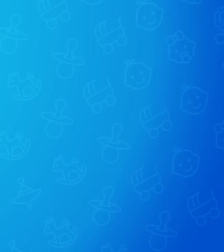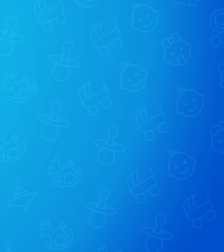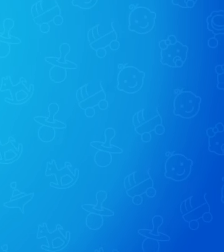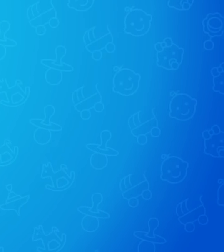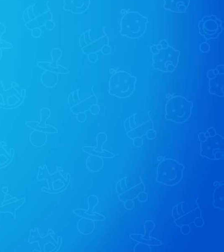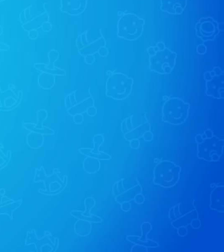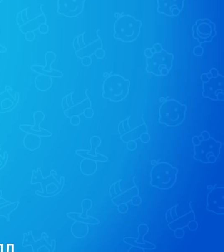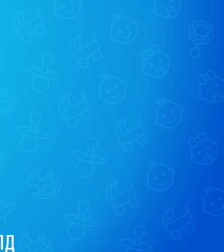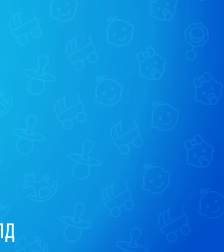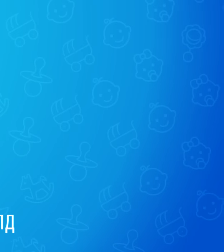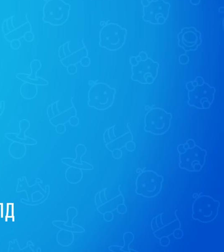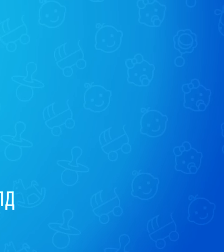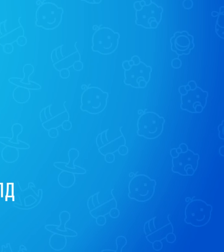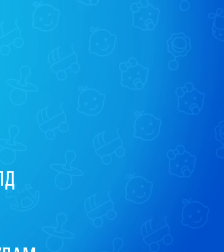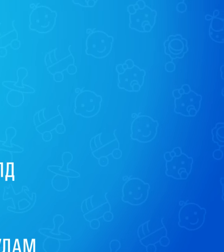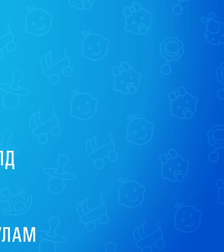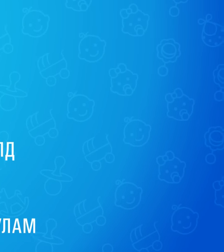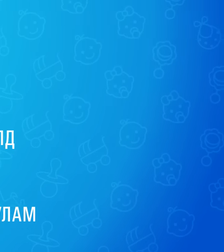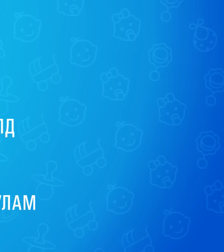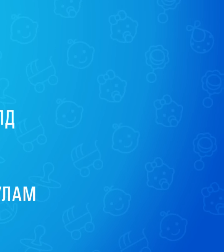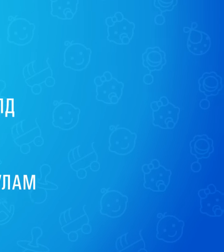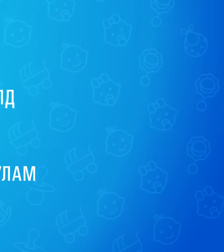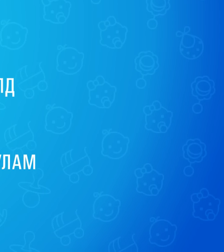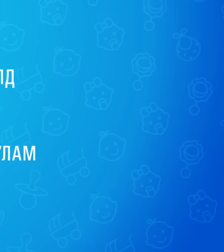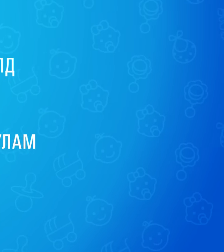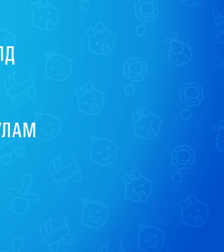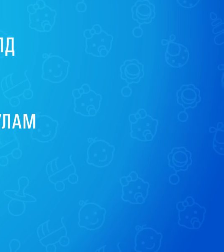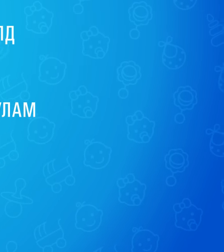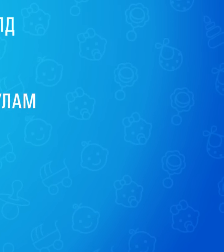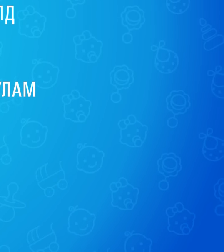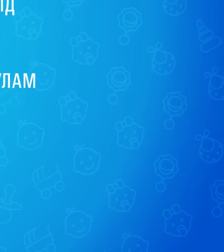Хүүхдийн өсөлтийг дэмжих кул бүтээгдэхүүн